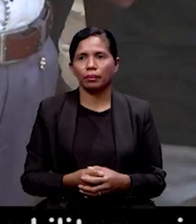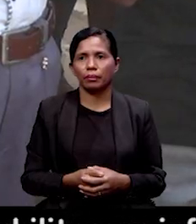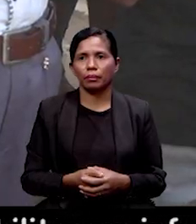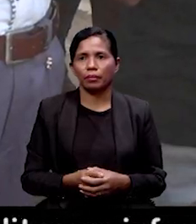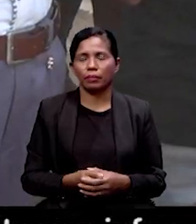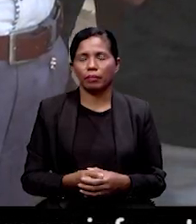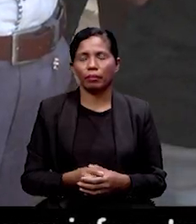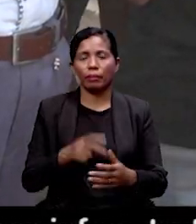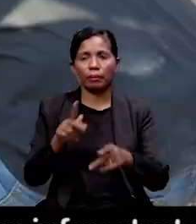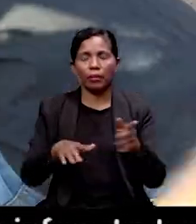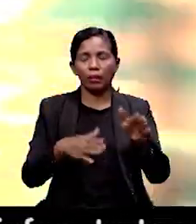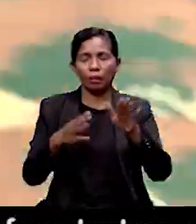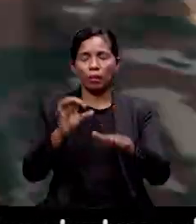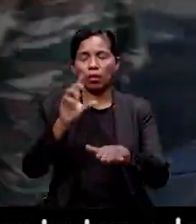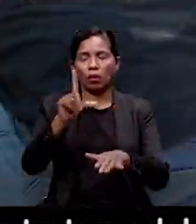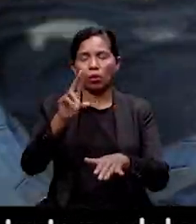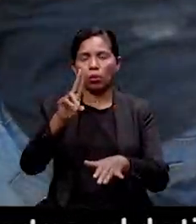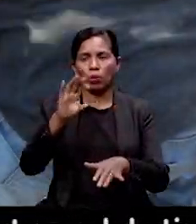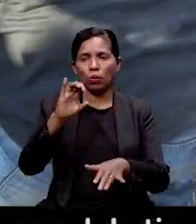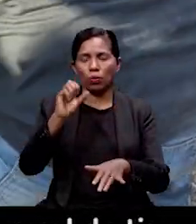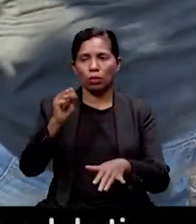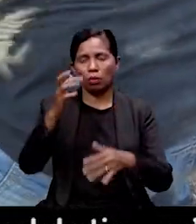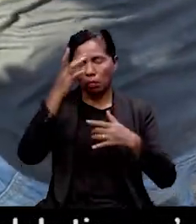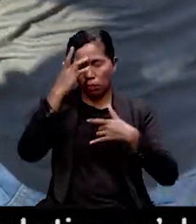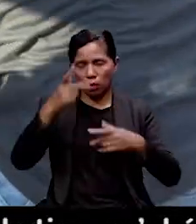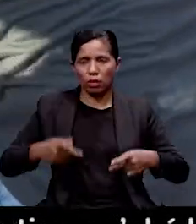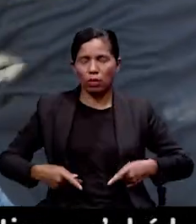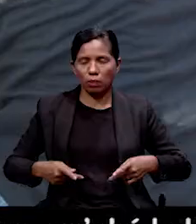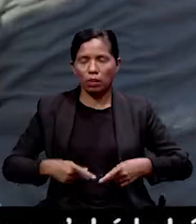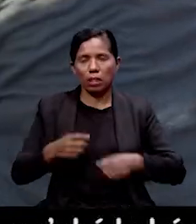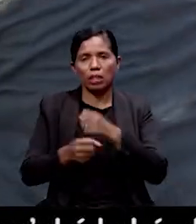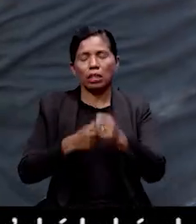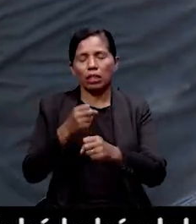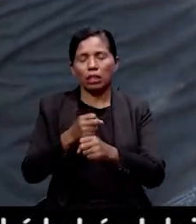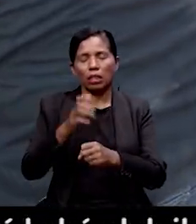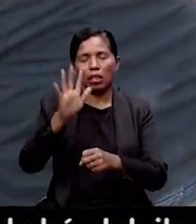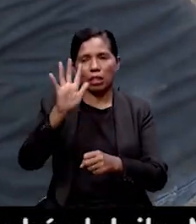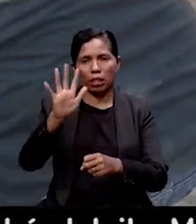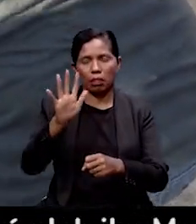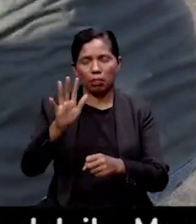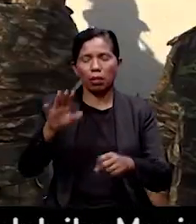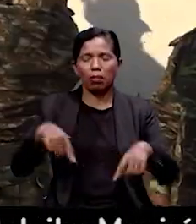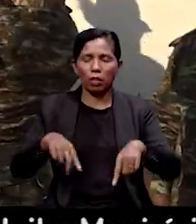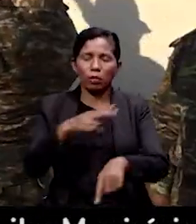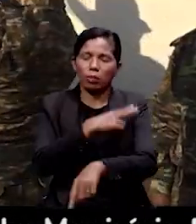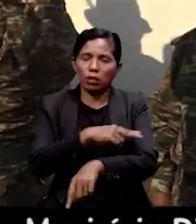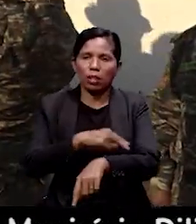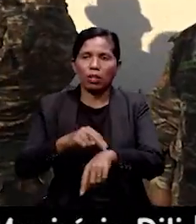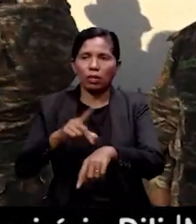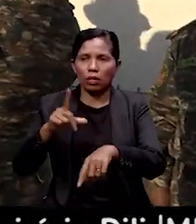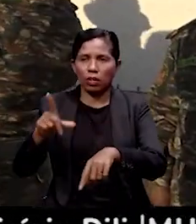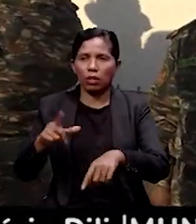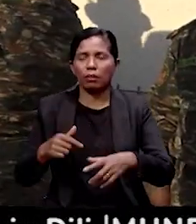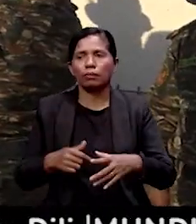Saudojo Luis Filomeno antes ne sofre moras estómago, kuaze tinang lima, no halo tratamento bebek ia Hospital Nasional Gidu